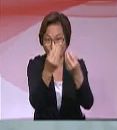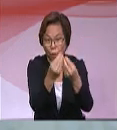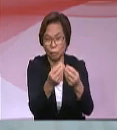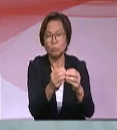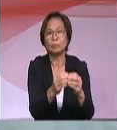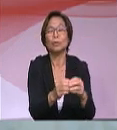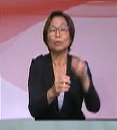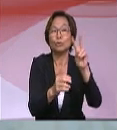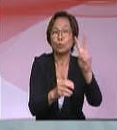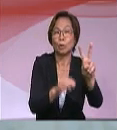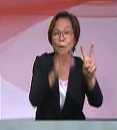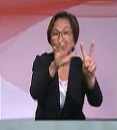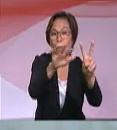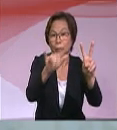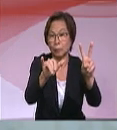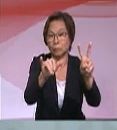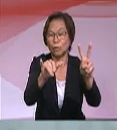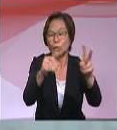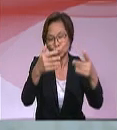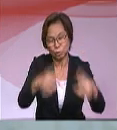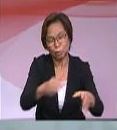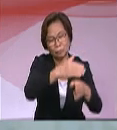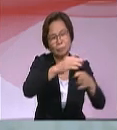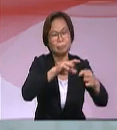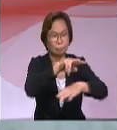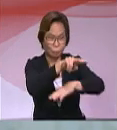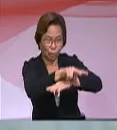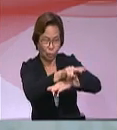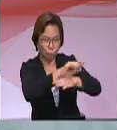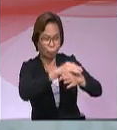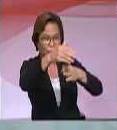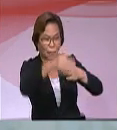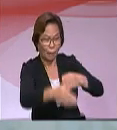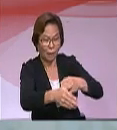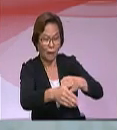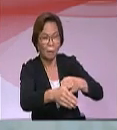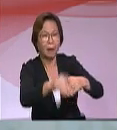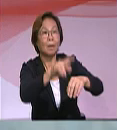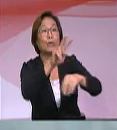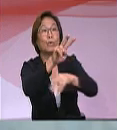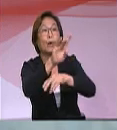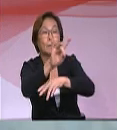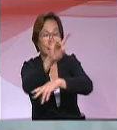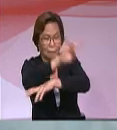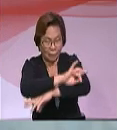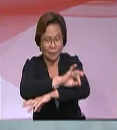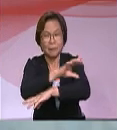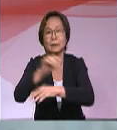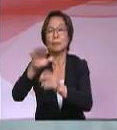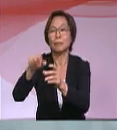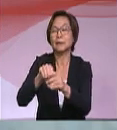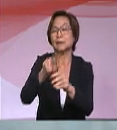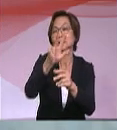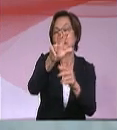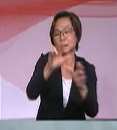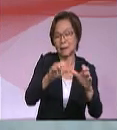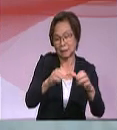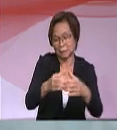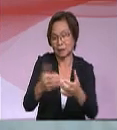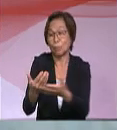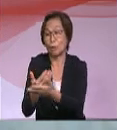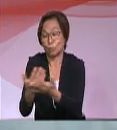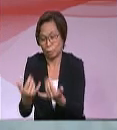jumlah tersebut, 256 kluster telah pun tamat pemantauan untuk tempoh 28 hari, termasuk 3 kluster pada hari